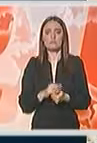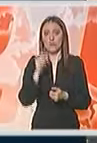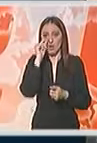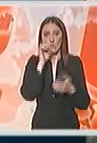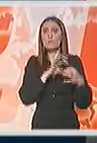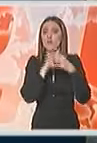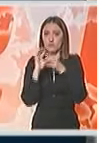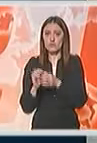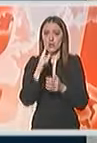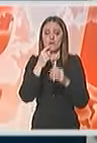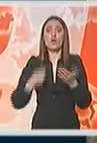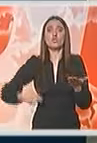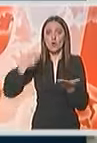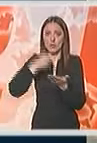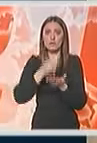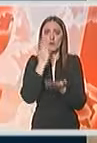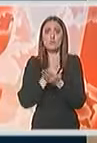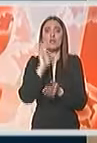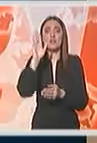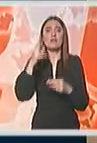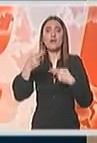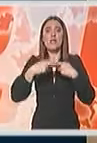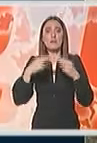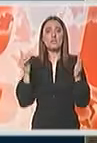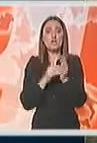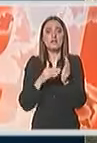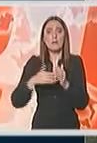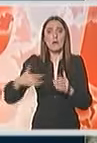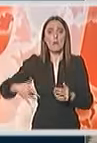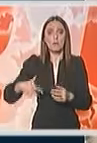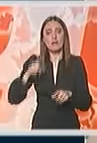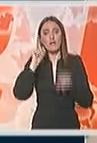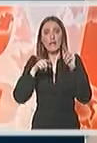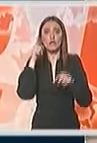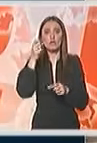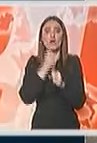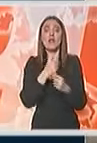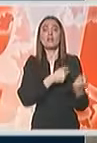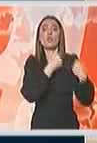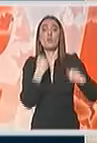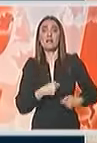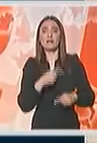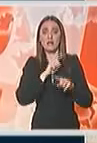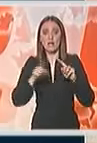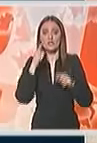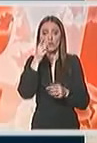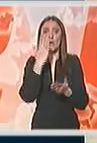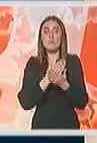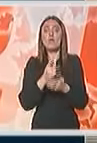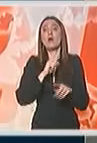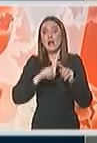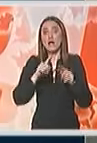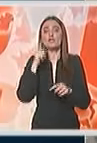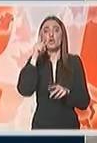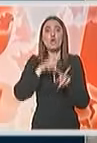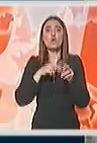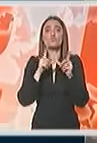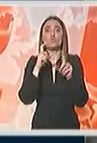Ljudi često postaju donatori zato što je njihovim najbližim potreban bubreg. Neki to rade iz humanih razloga. To je bio motiv za Judy